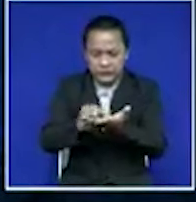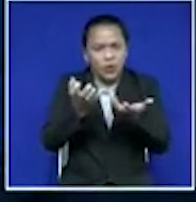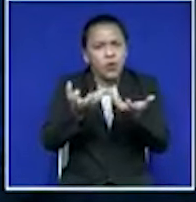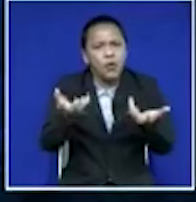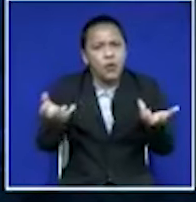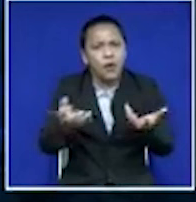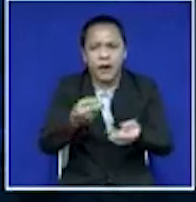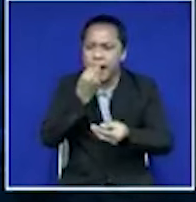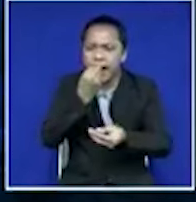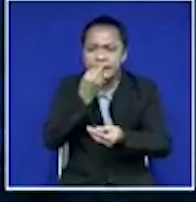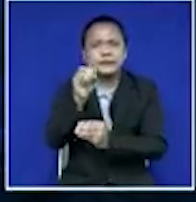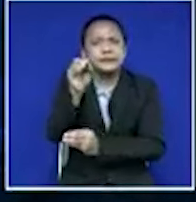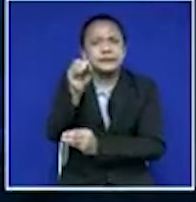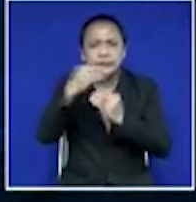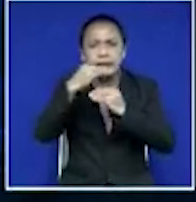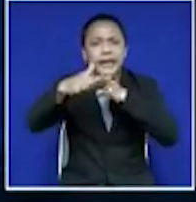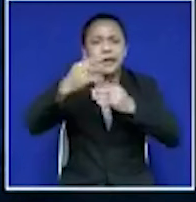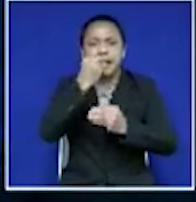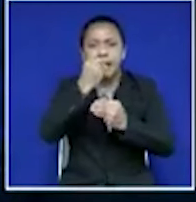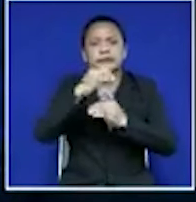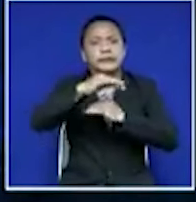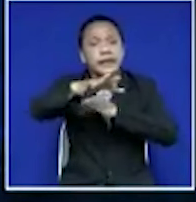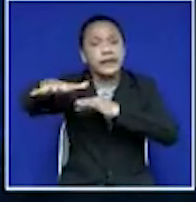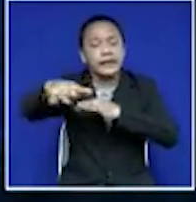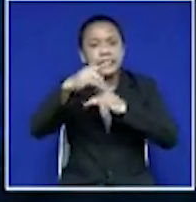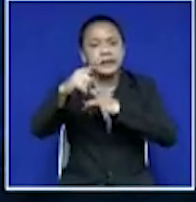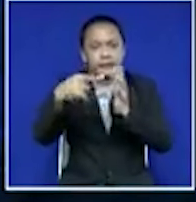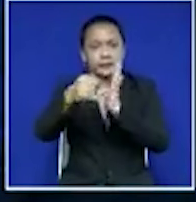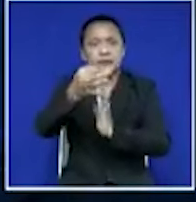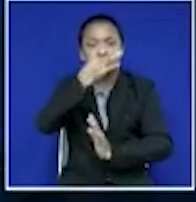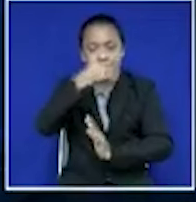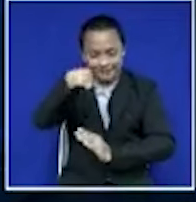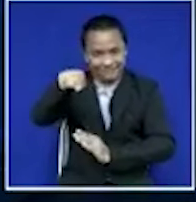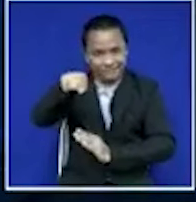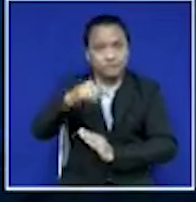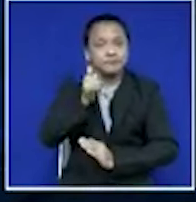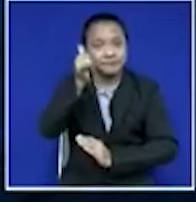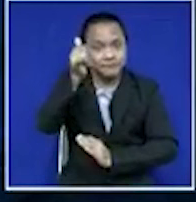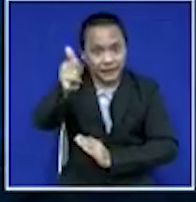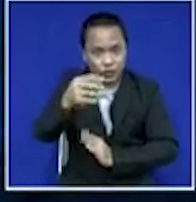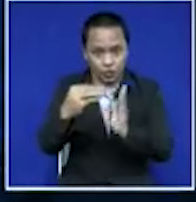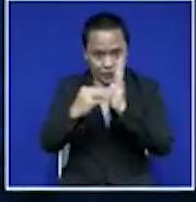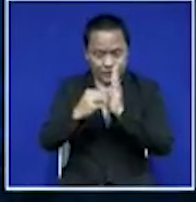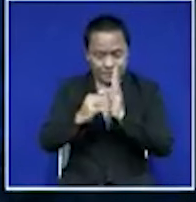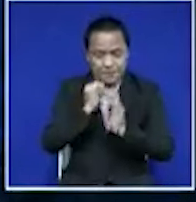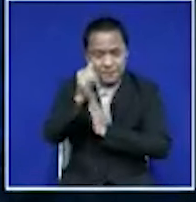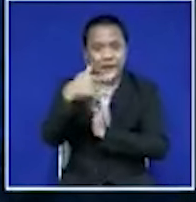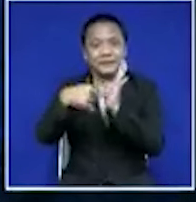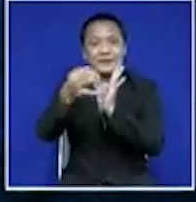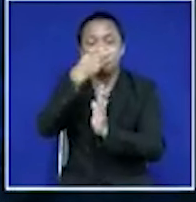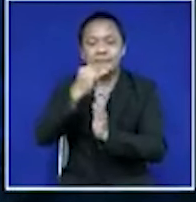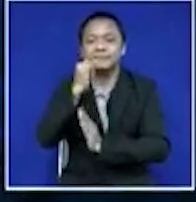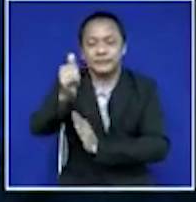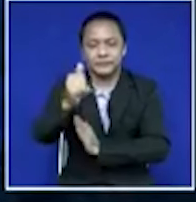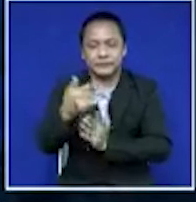ออาหารสัตว์นะครับประทานโทษอาหารจากที่ทางตลาดกลางกุ้งเนี่ยนะครับมาแล้วเขาอยู่แถวประช